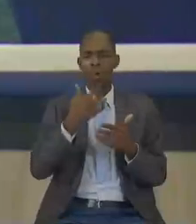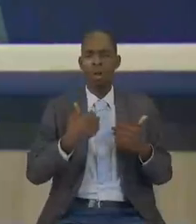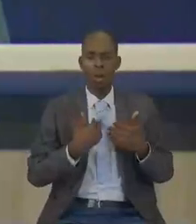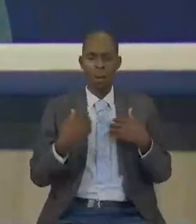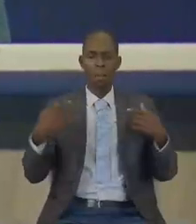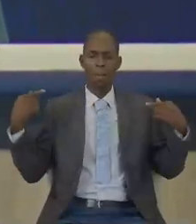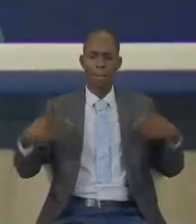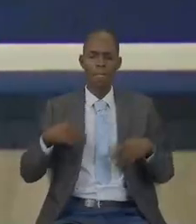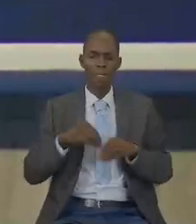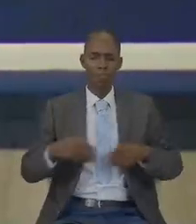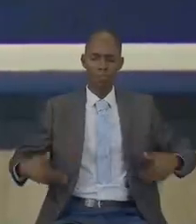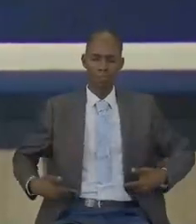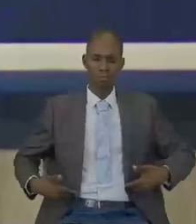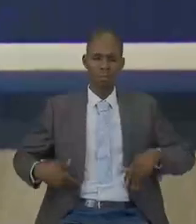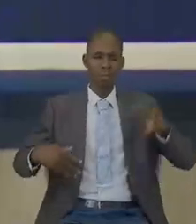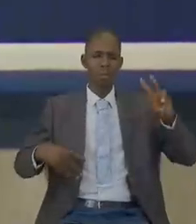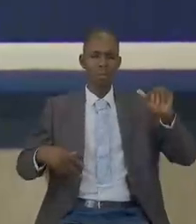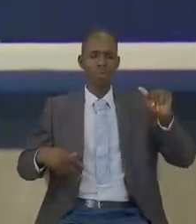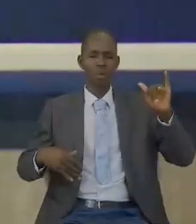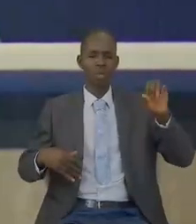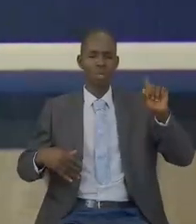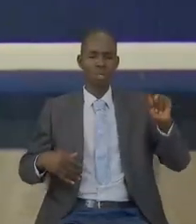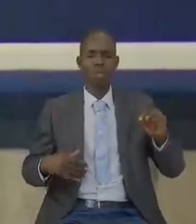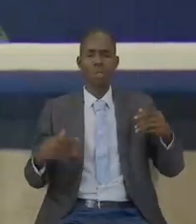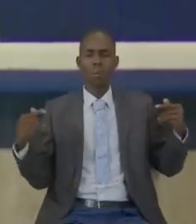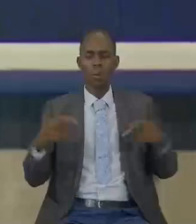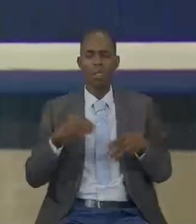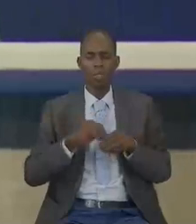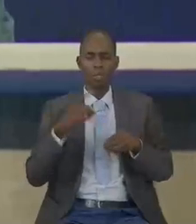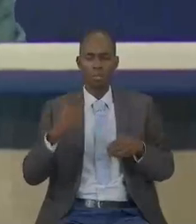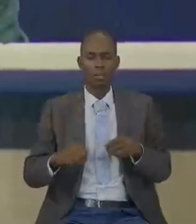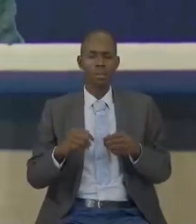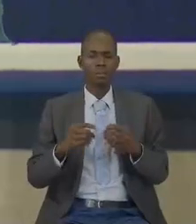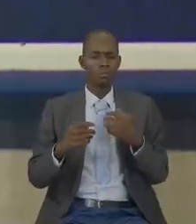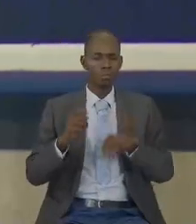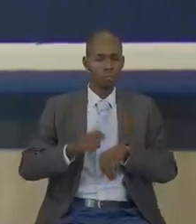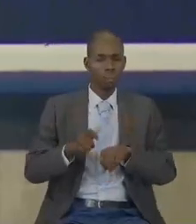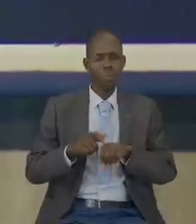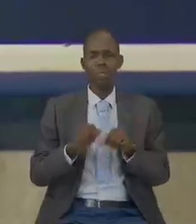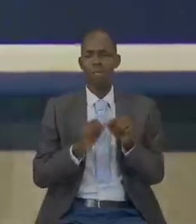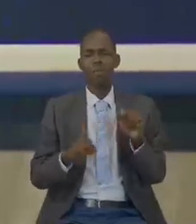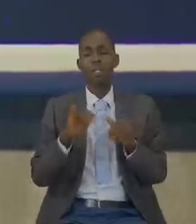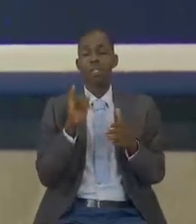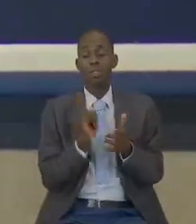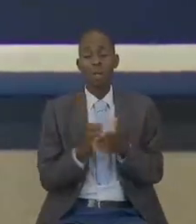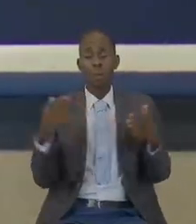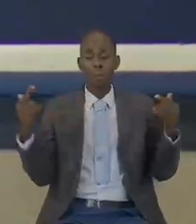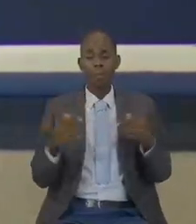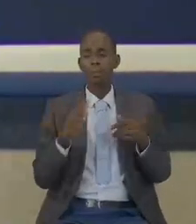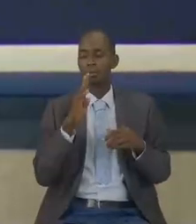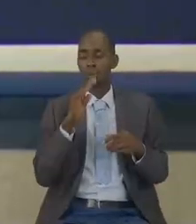prie. Pour ceux qui ont des douleurs à la hanche, dans les jointures, n'importe où.